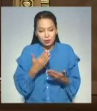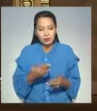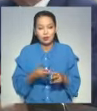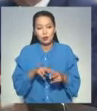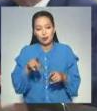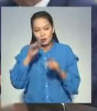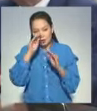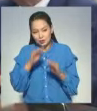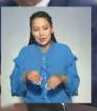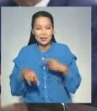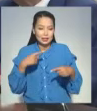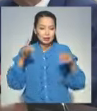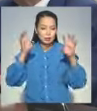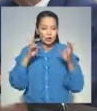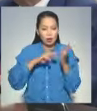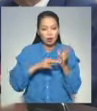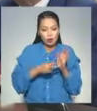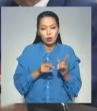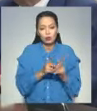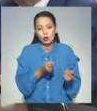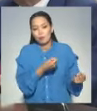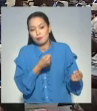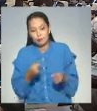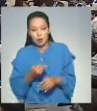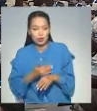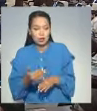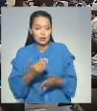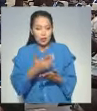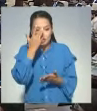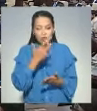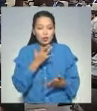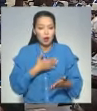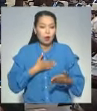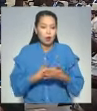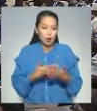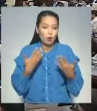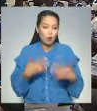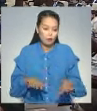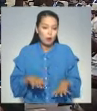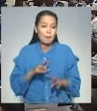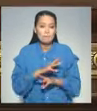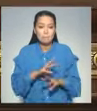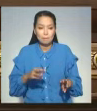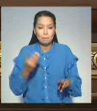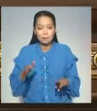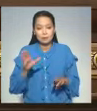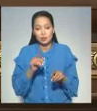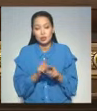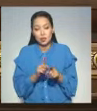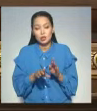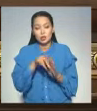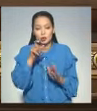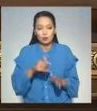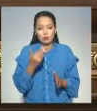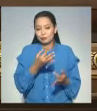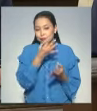солардың кесірінен кейбір заң жобалары кешігіп қабылданады дейді. Жазғы каникулдан келгенше министрлер кабинеті ширасын деді ме, депутаттар